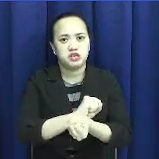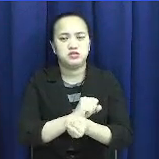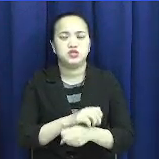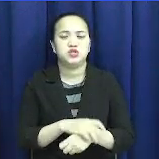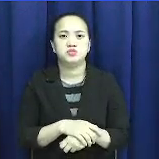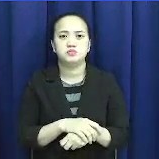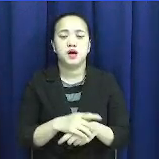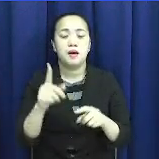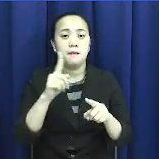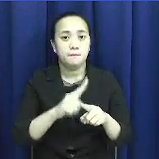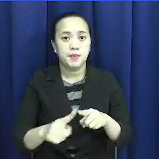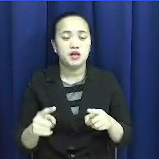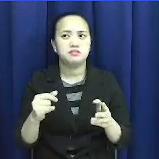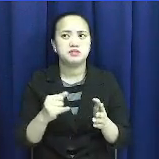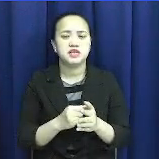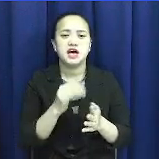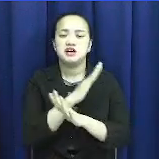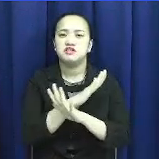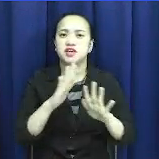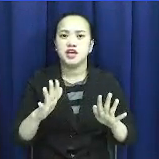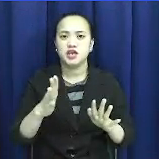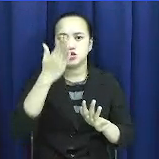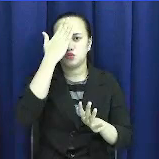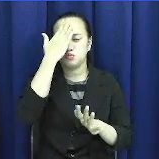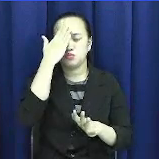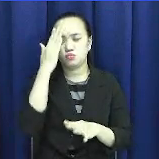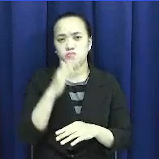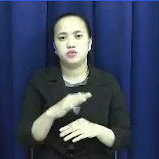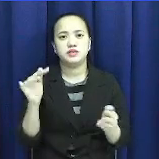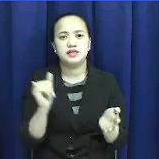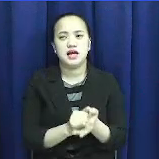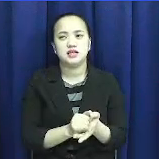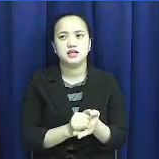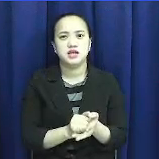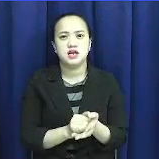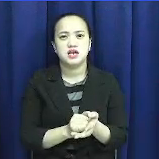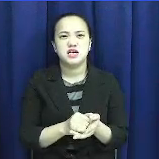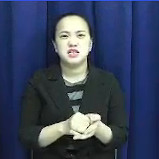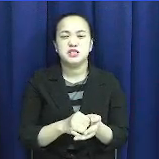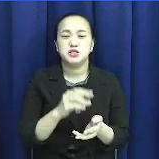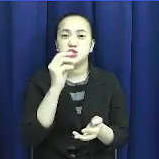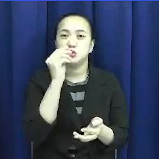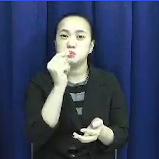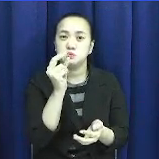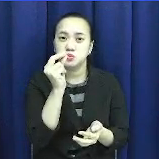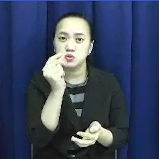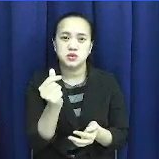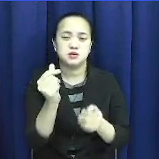pagtutwist. Pero ang hindi nila alam, yung konting pagtutwist na yan ay magkakaroon ng